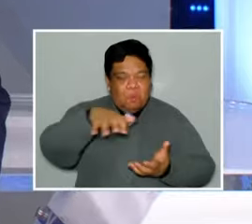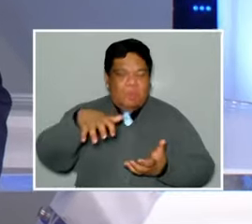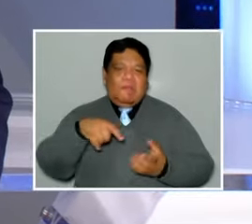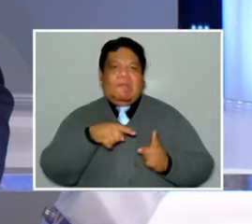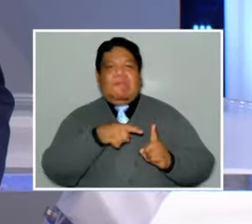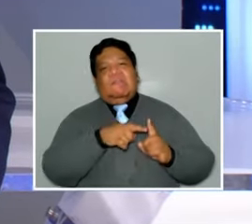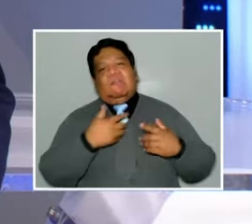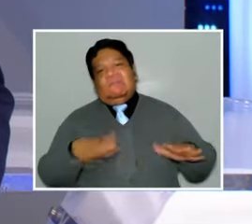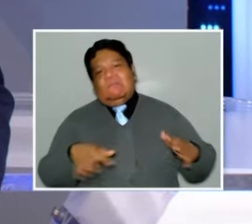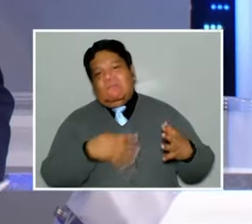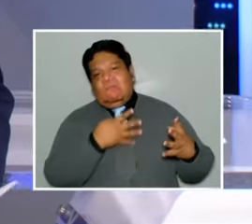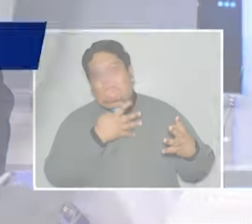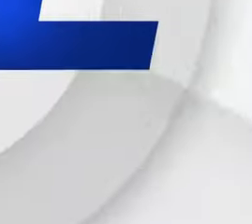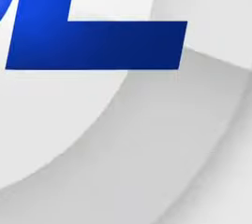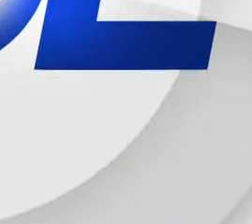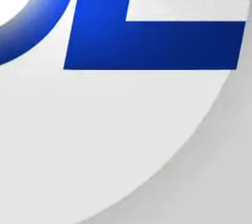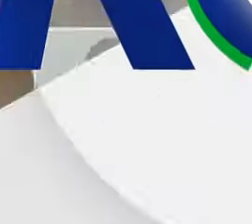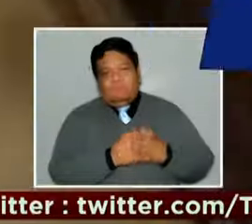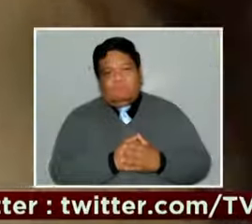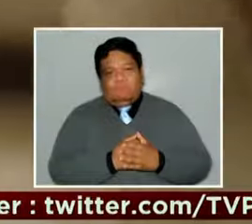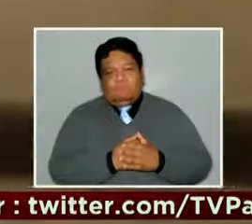Zian Ambrosio.